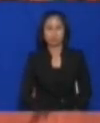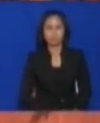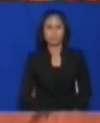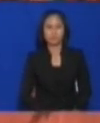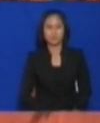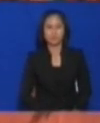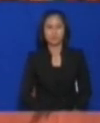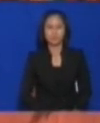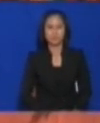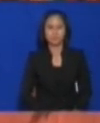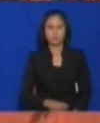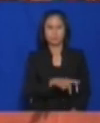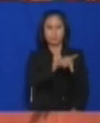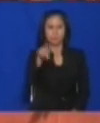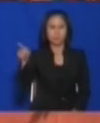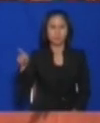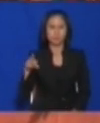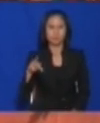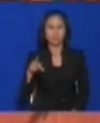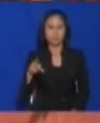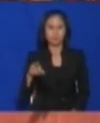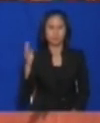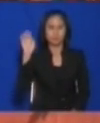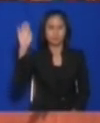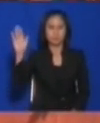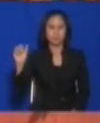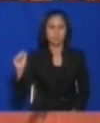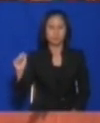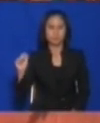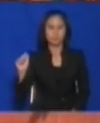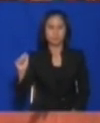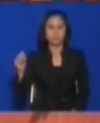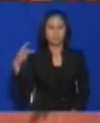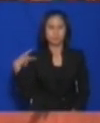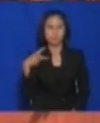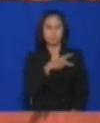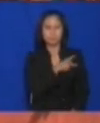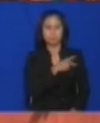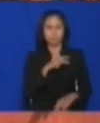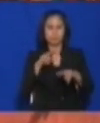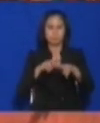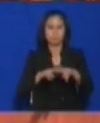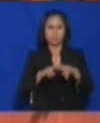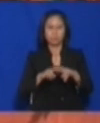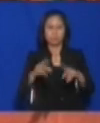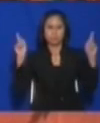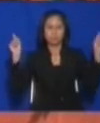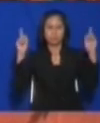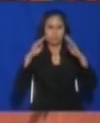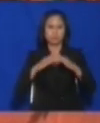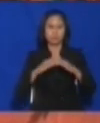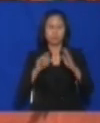bab11 kalian Mari kita ikuti inti dari pergelaran malam hari ini debat terbuka Pasangan